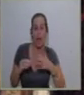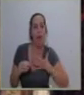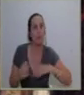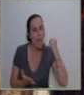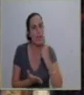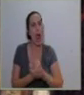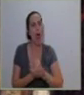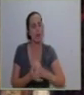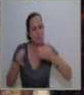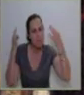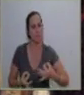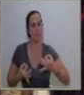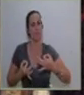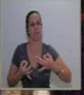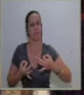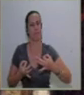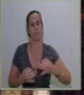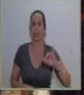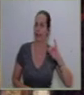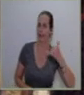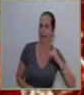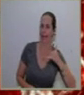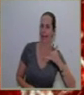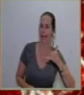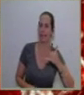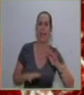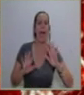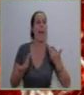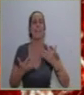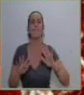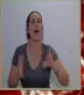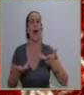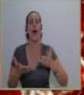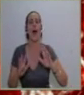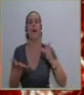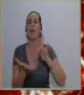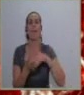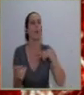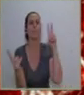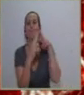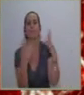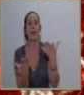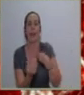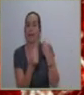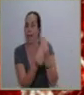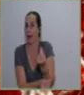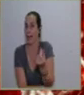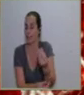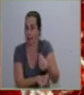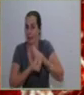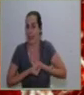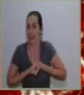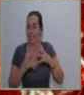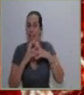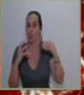קשר למדרין כדת וכדין. כן. איפה אני, איפה המקום מפגש? אני אתן לך את הכסף, אתה תיתן